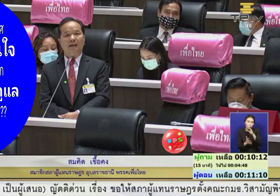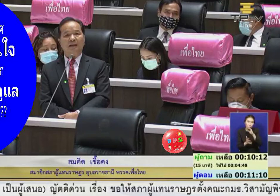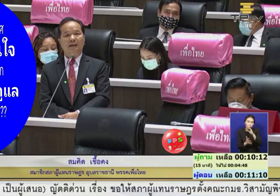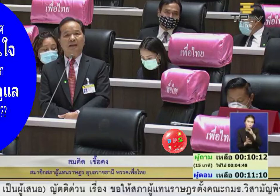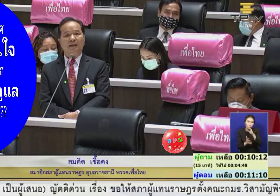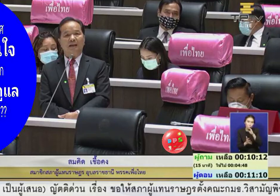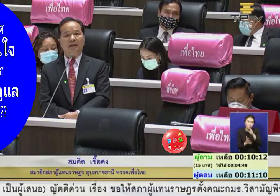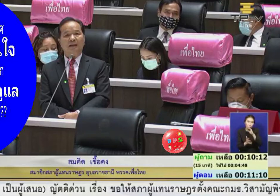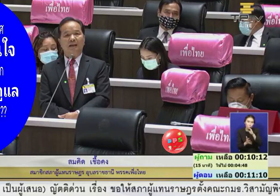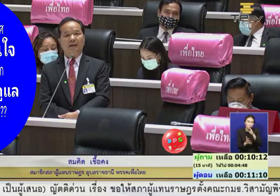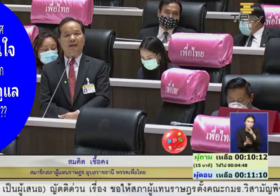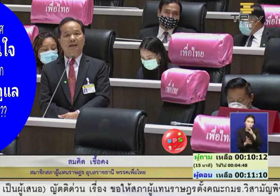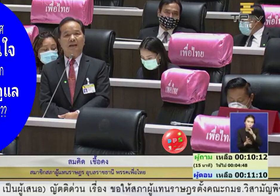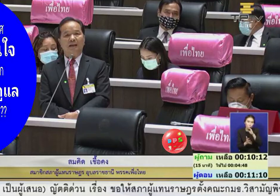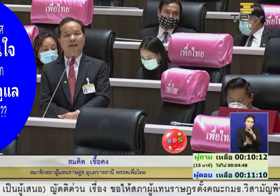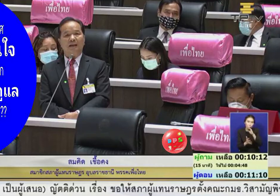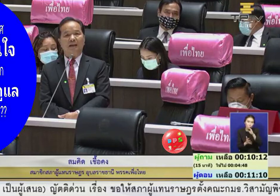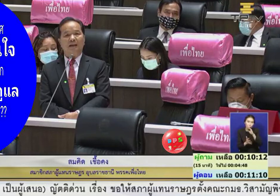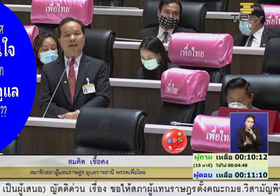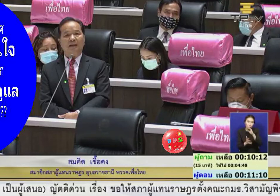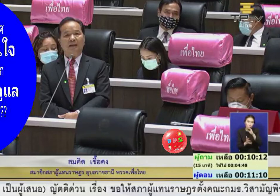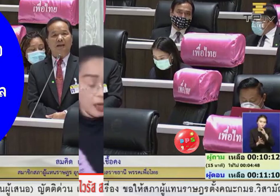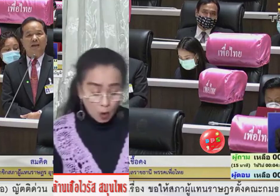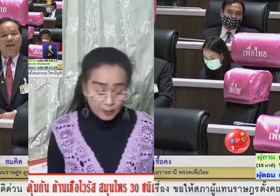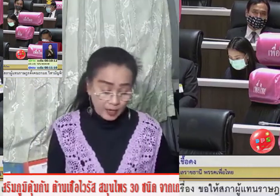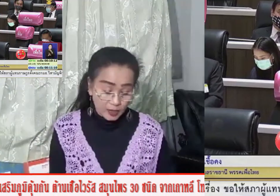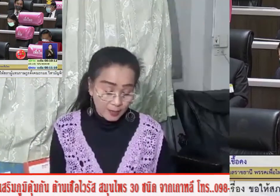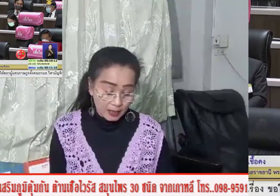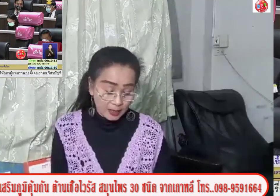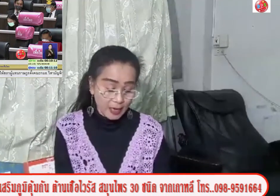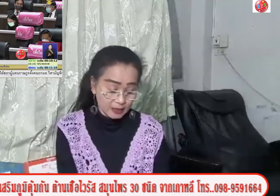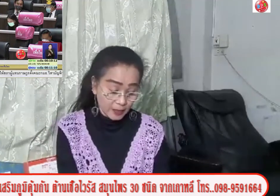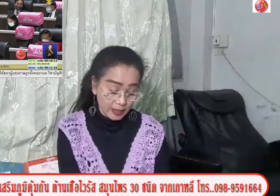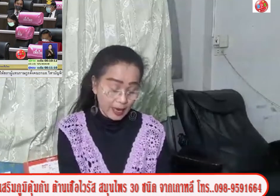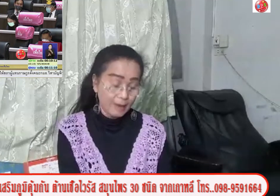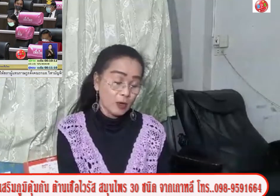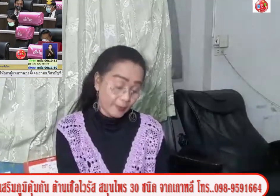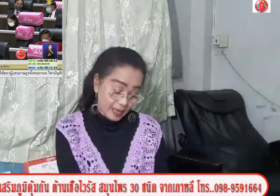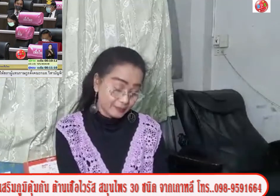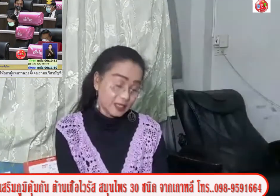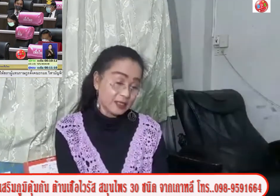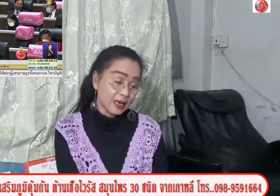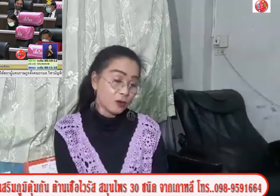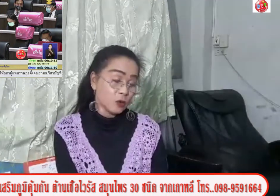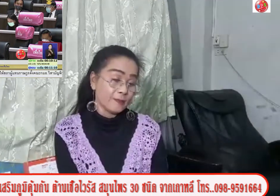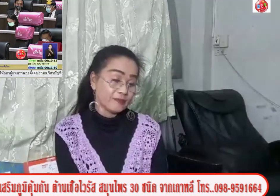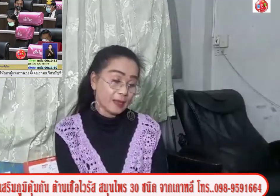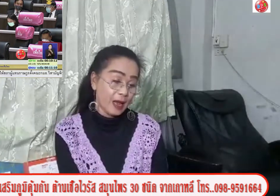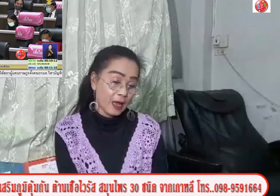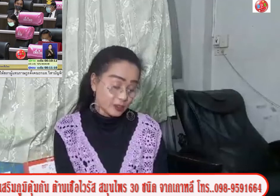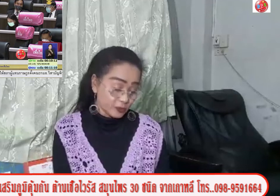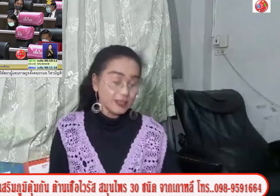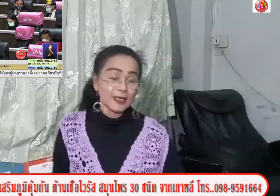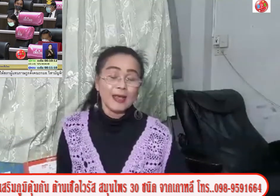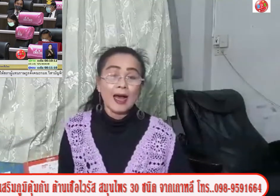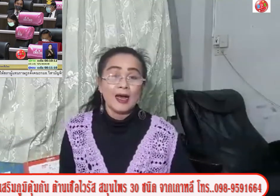พอเขาถอนตัวไปก็งงเหมือนกันว่าทำไมรัฐบาลจึงมีความพยายามที่จะเข้าร่วมนะคะสนธิ